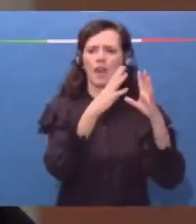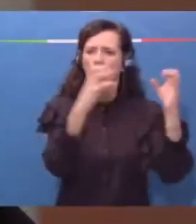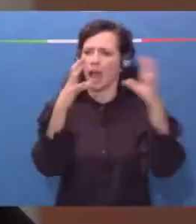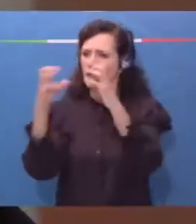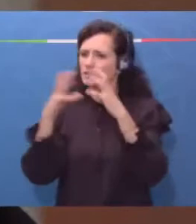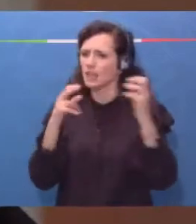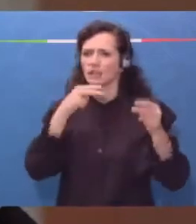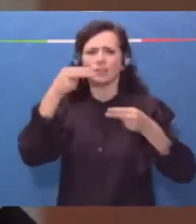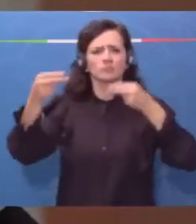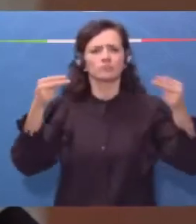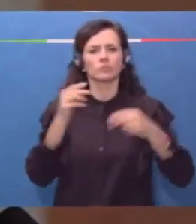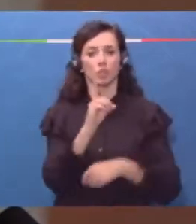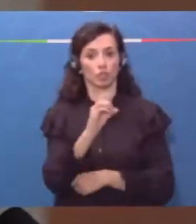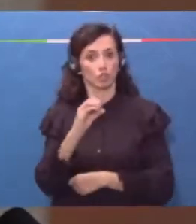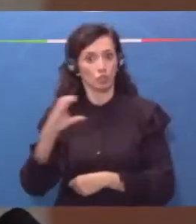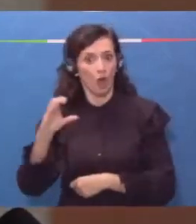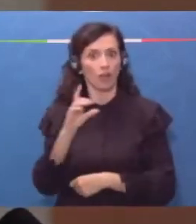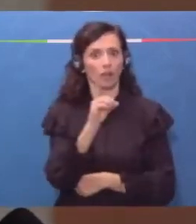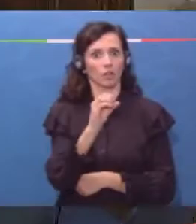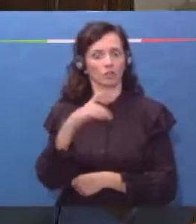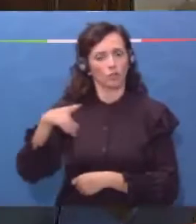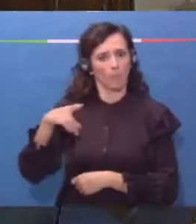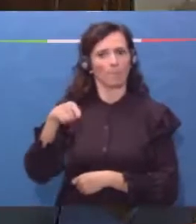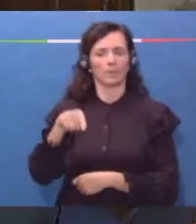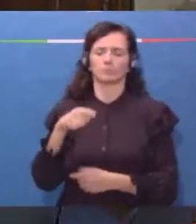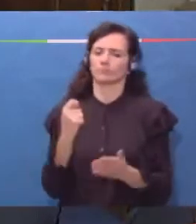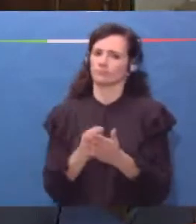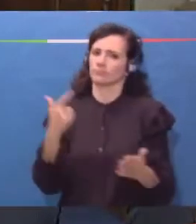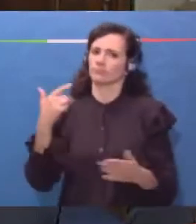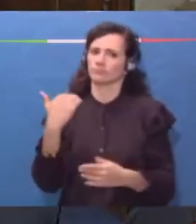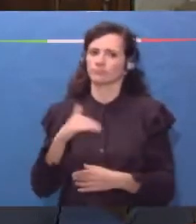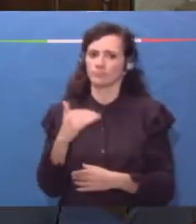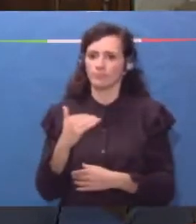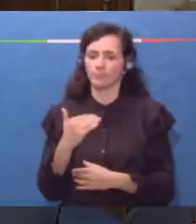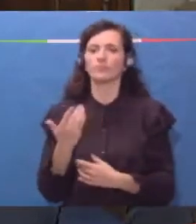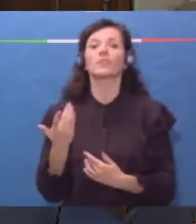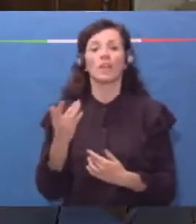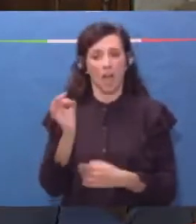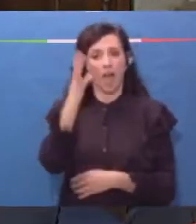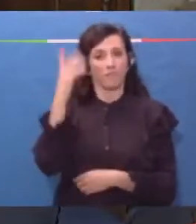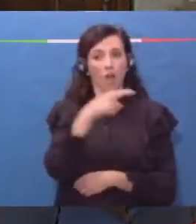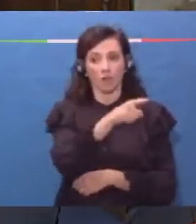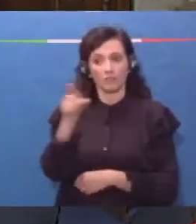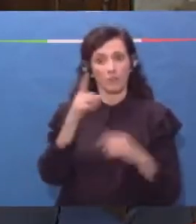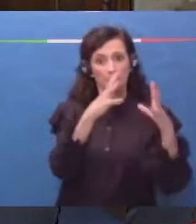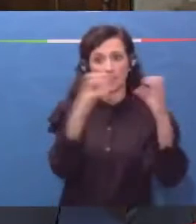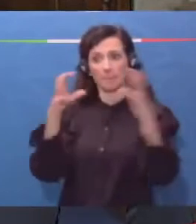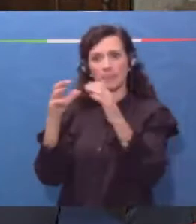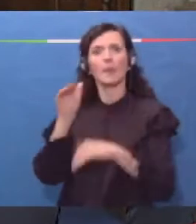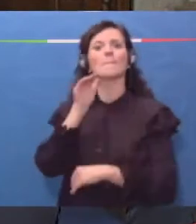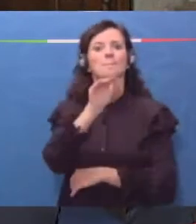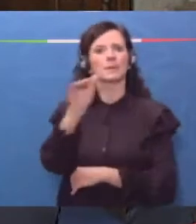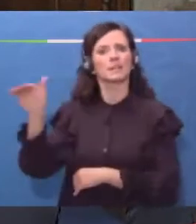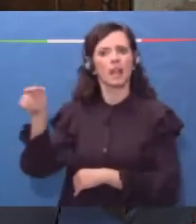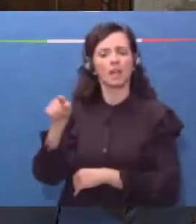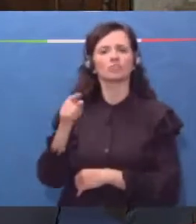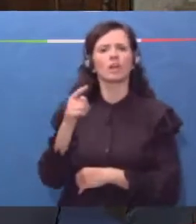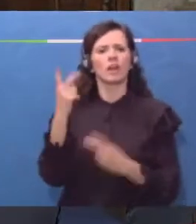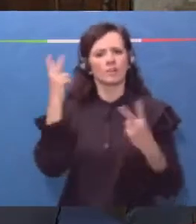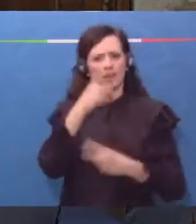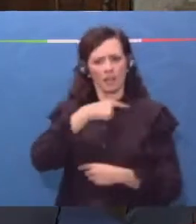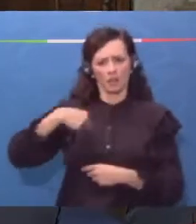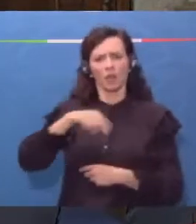DOC, DOP, che a volte sono minacciate, ma noi operiamo insieme perché non ci